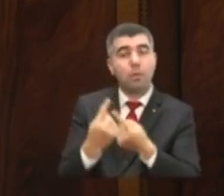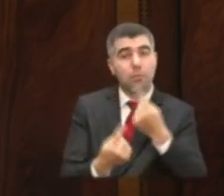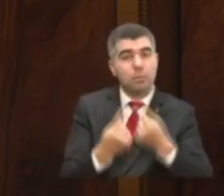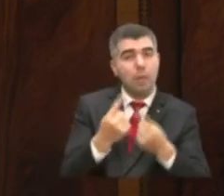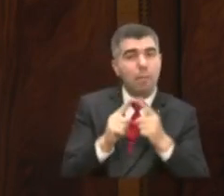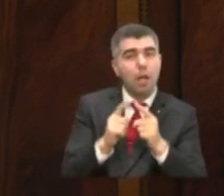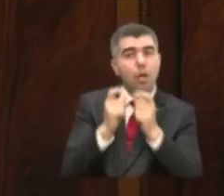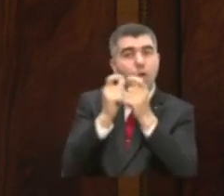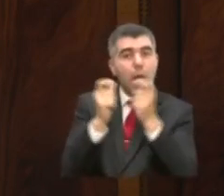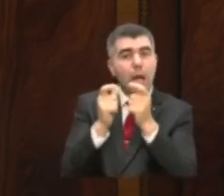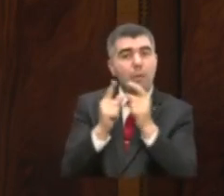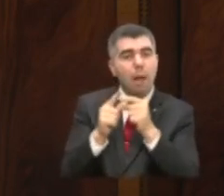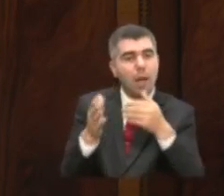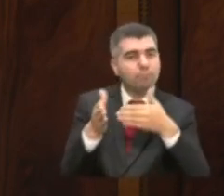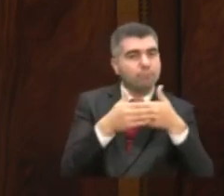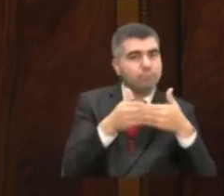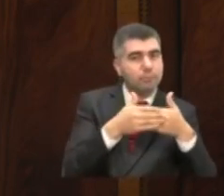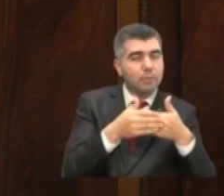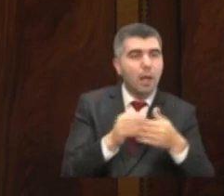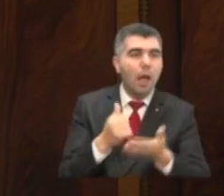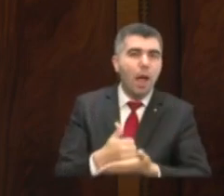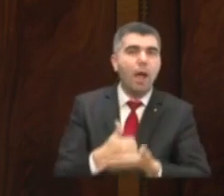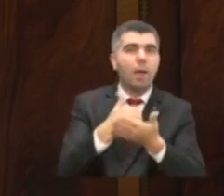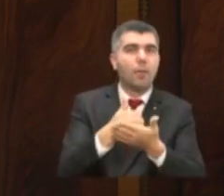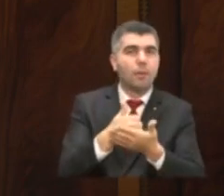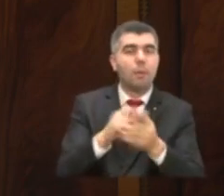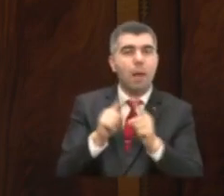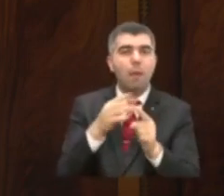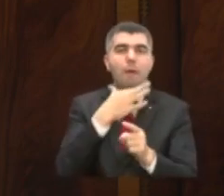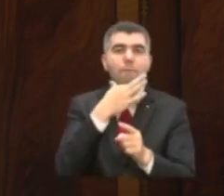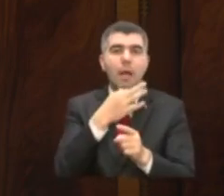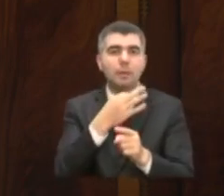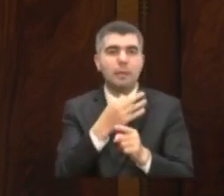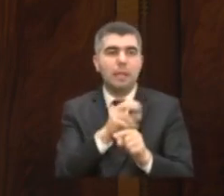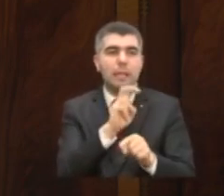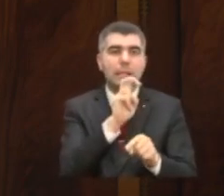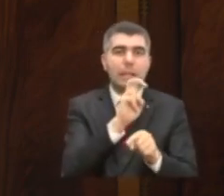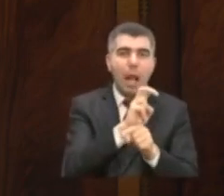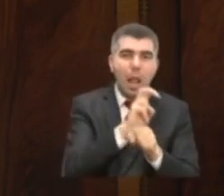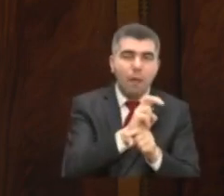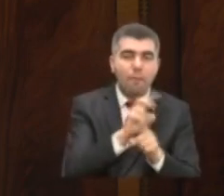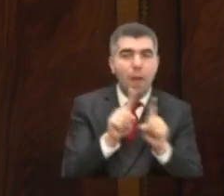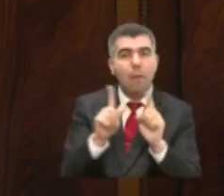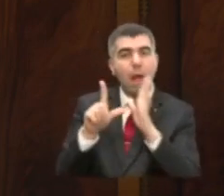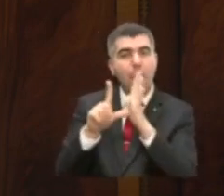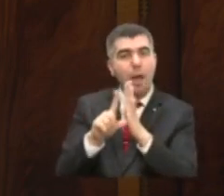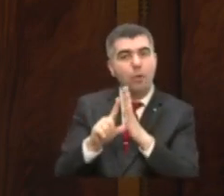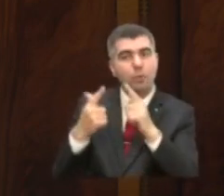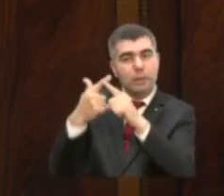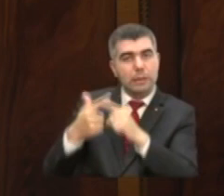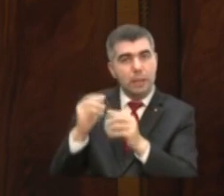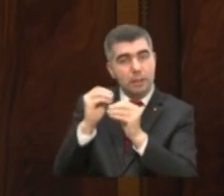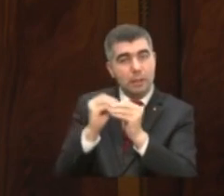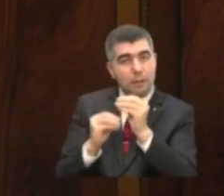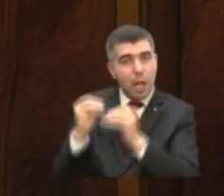من المقاولات اللي كتمشي للإفلاس. تحسين الولوج التمويل من خلال تبسيط آليات الضمان، تا هو جاي فهاد اسمه، ورفع سقف التمويل